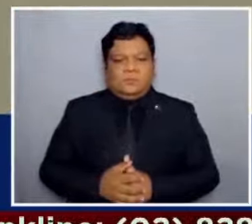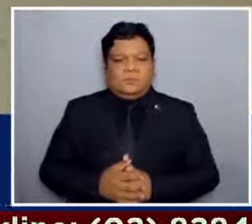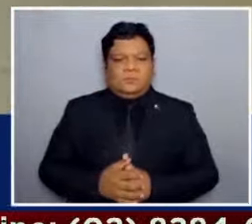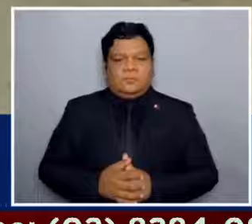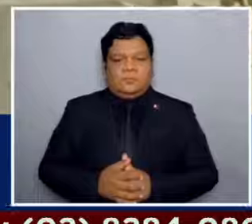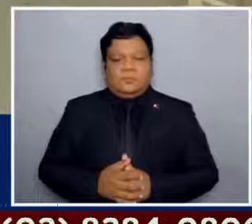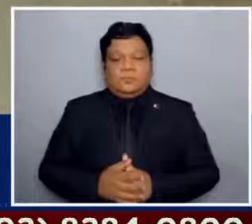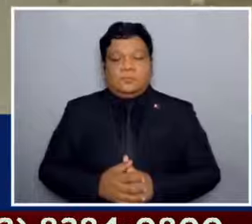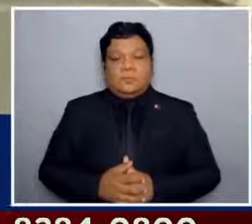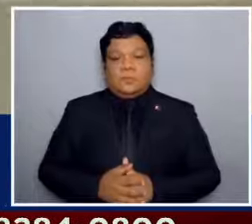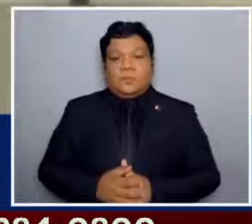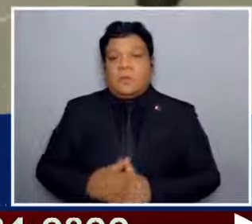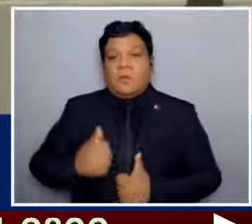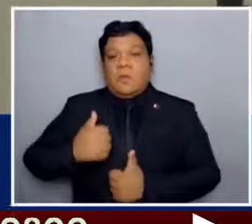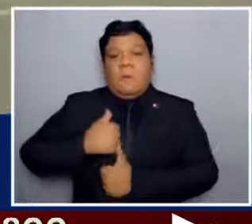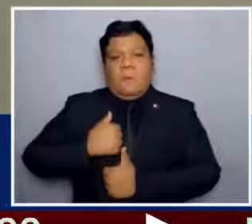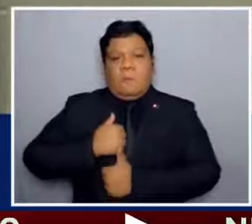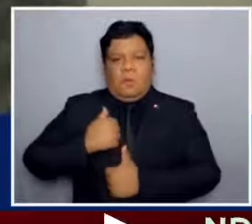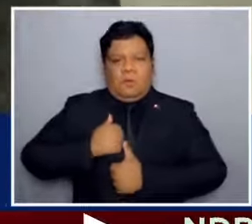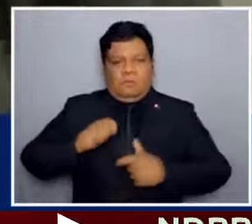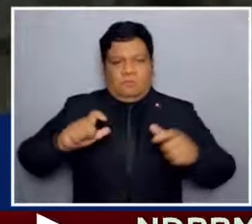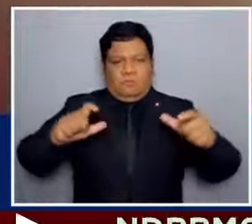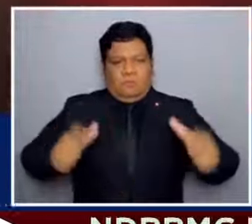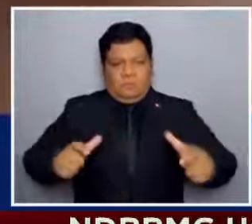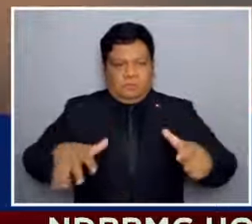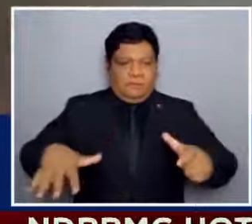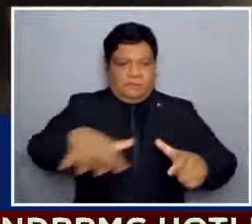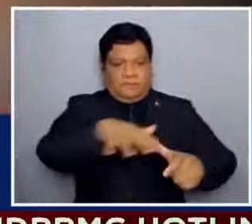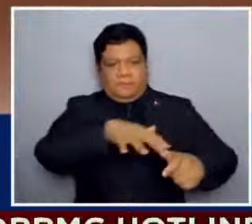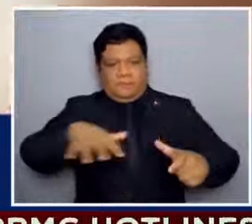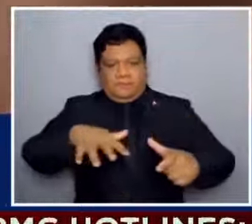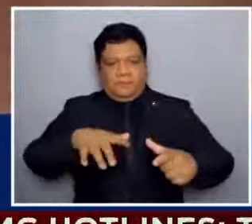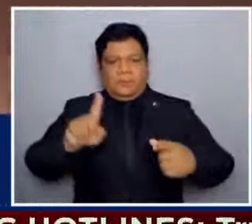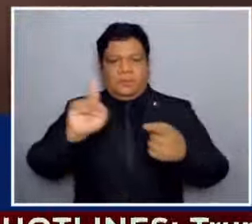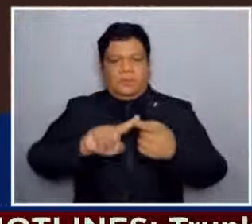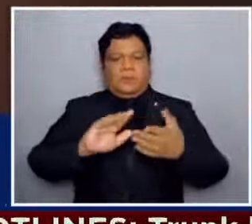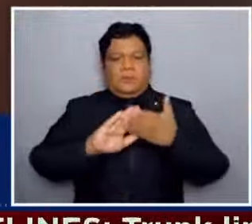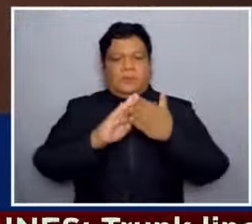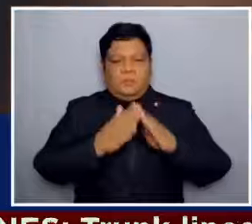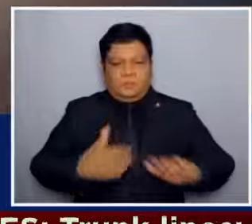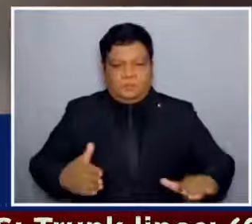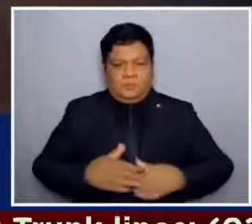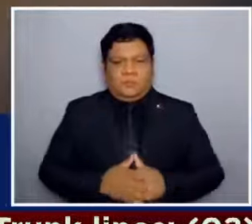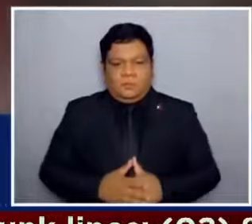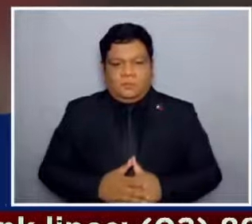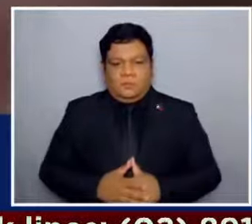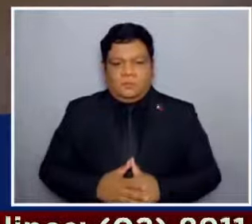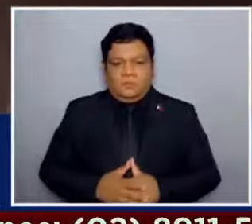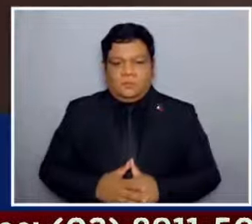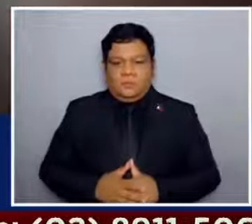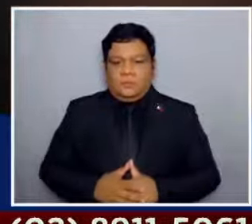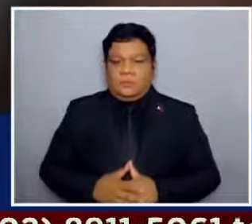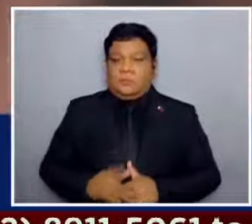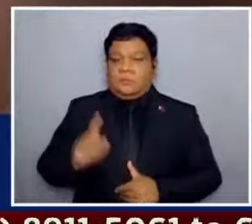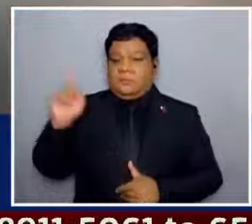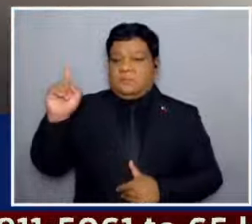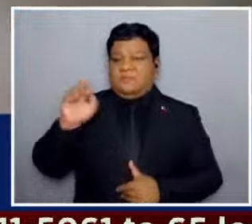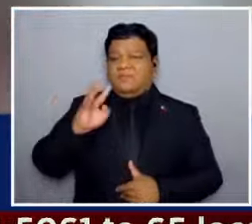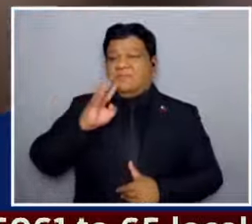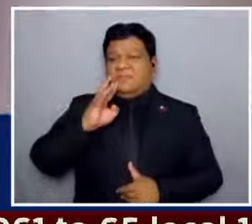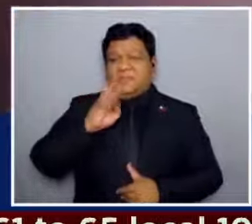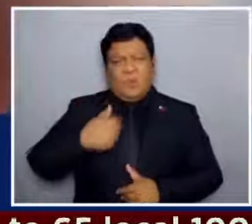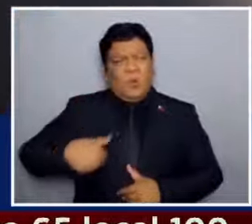Nilockdown ng militar ang Kapitolyo hanggang kumalma ang sitwasyon. Napaka one-sided niyo! Mga watcher kami, hindi kami pinapasok dito! Git